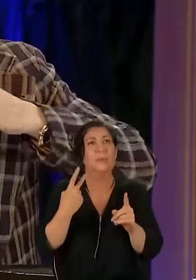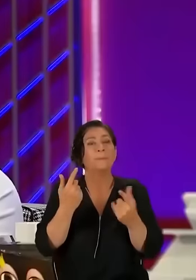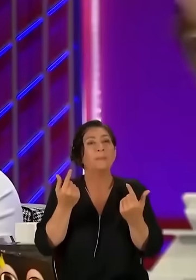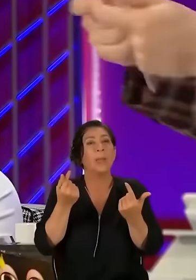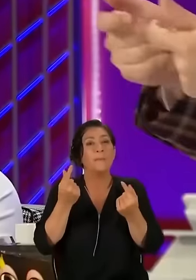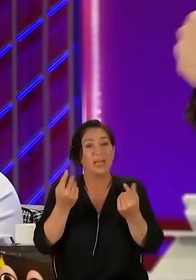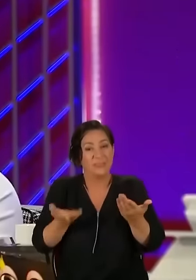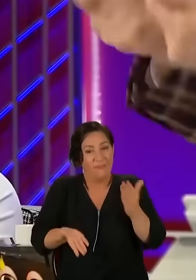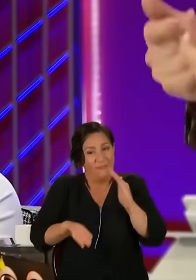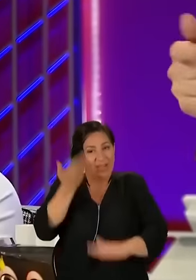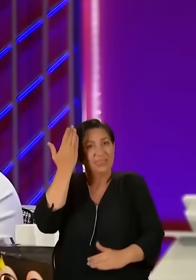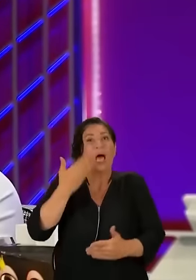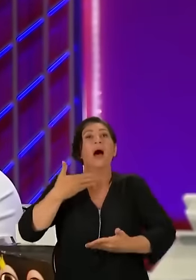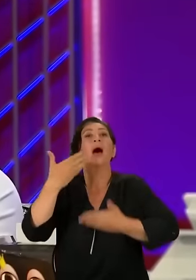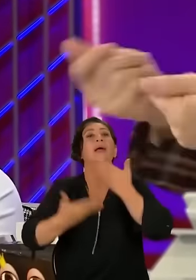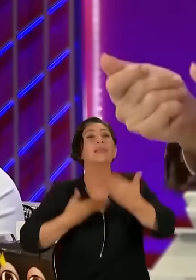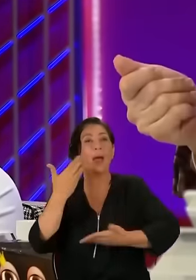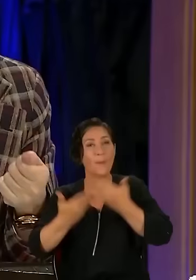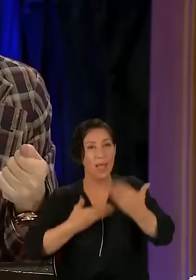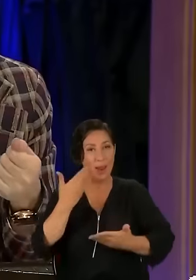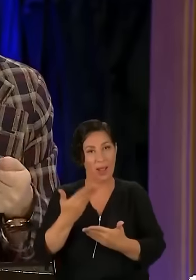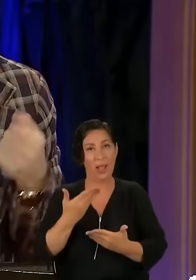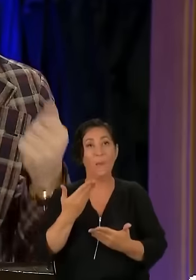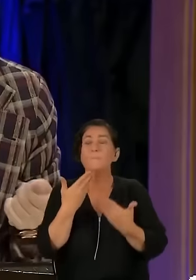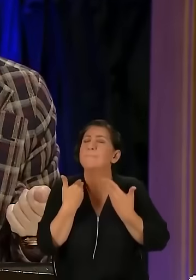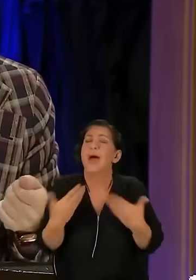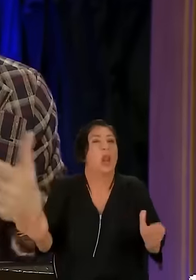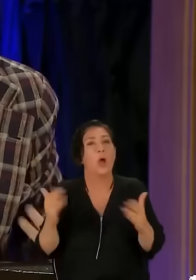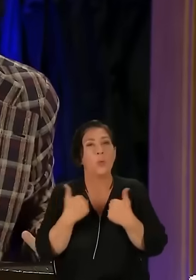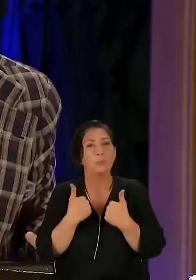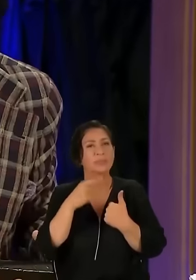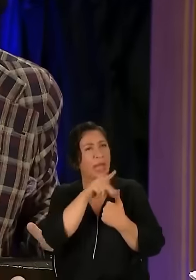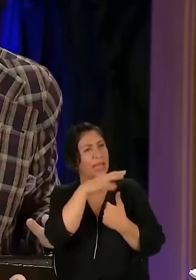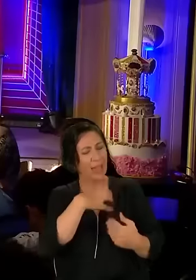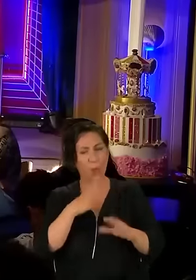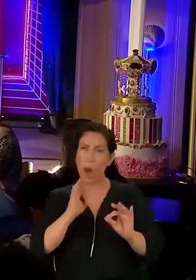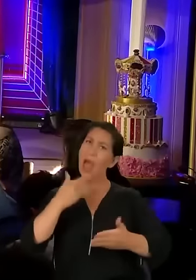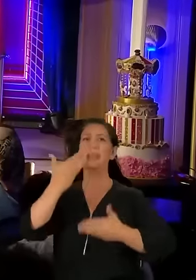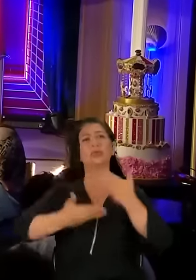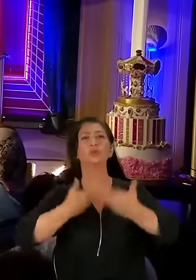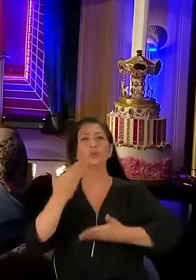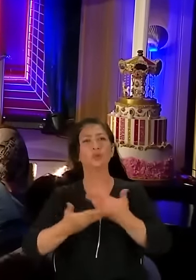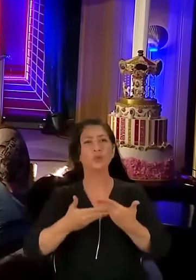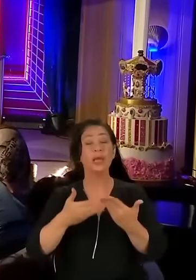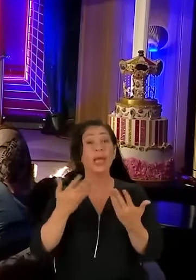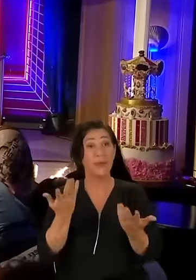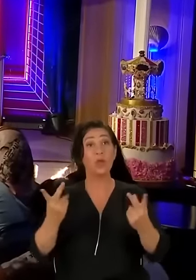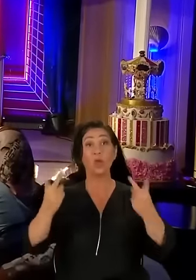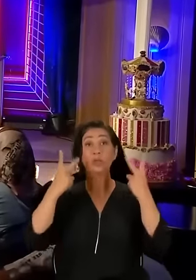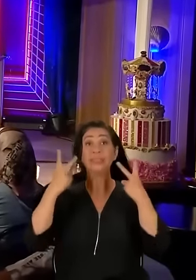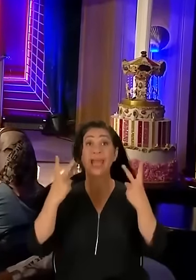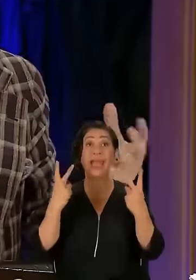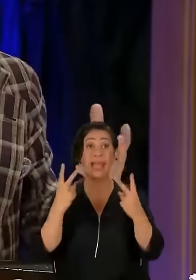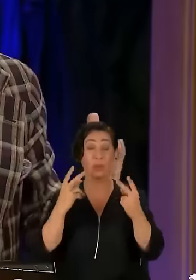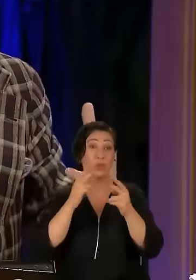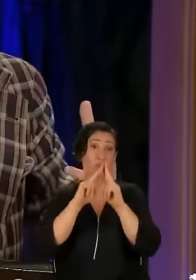biraz fazla ifade etmelere, ekspresif ifade etmelere bayılıyorum. Sen öyle ifade ediyorsun kendini. Ve gösteri dünyası